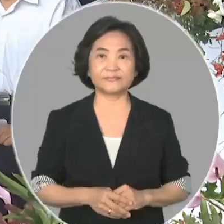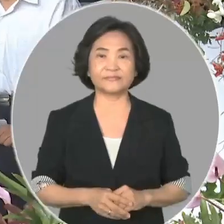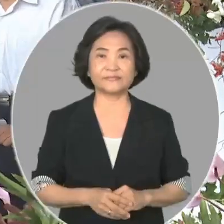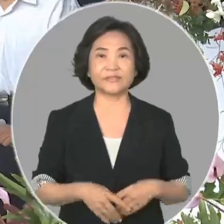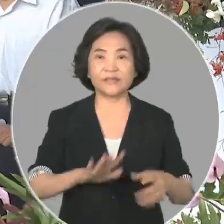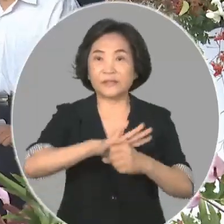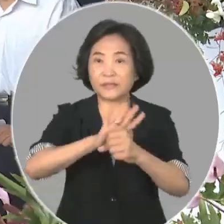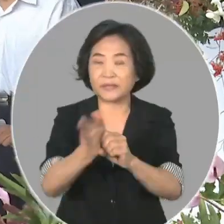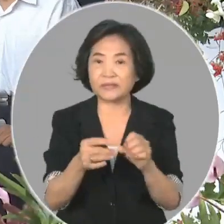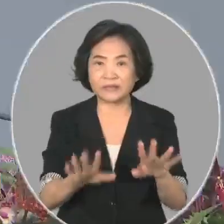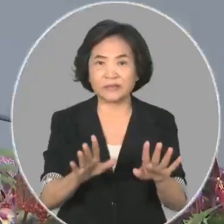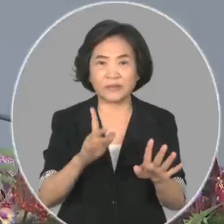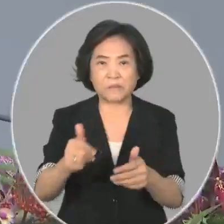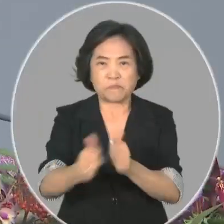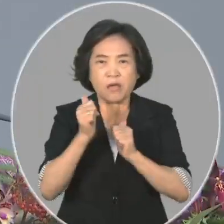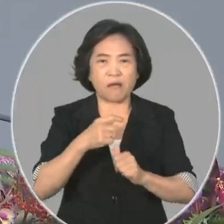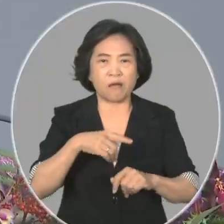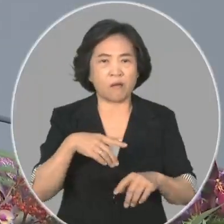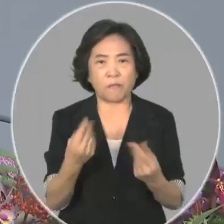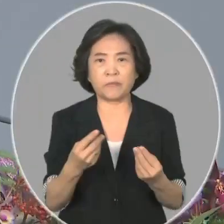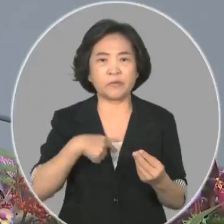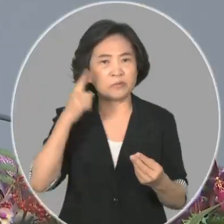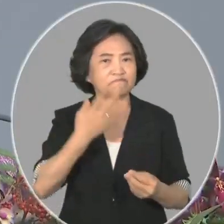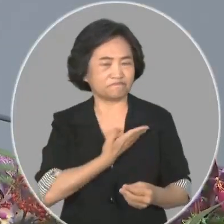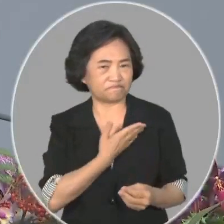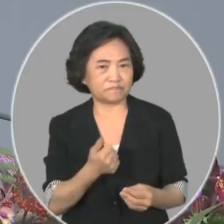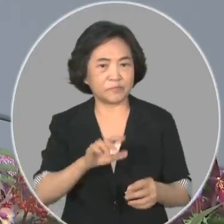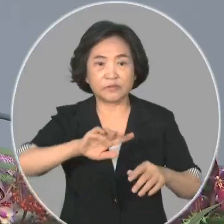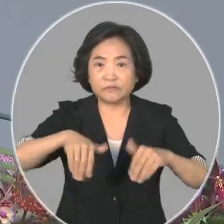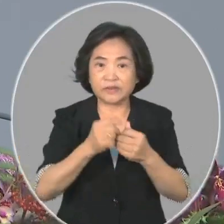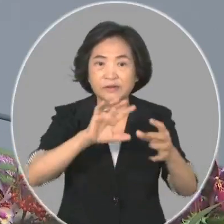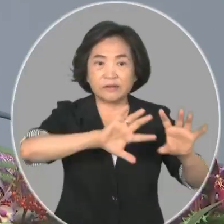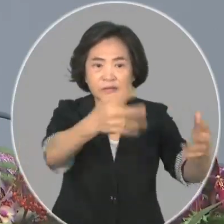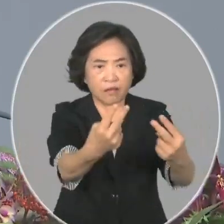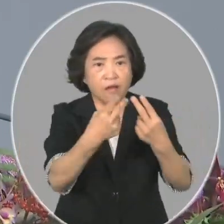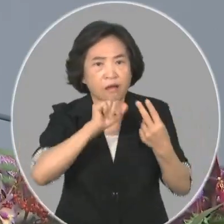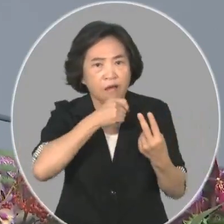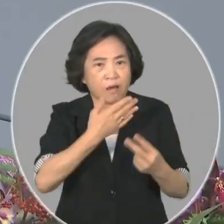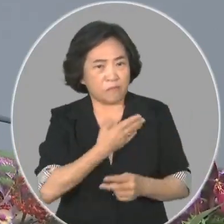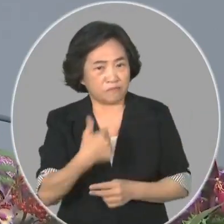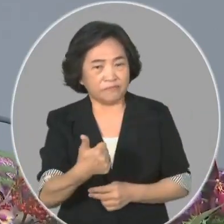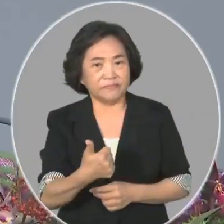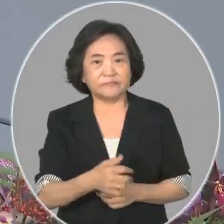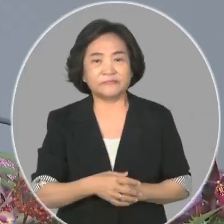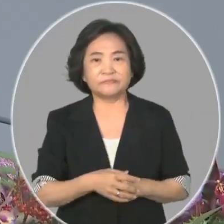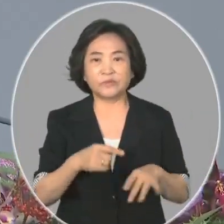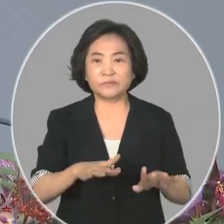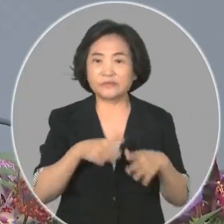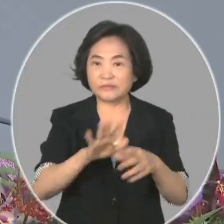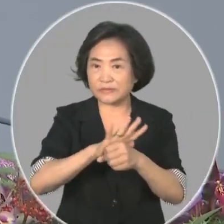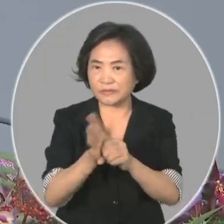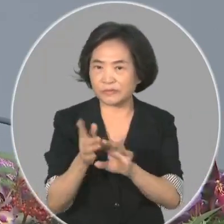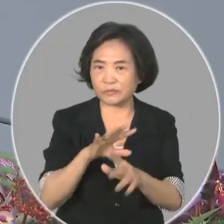疫情没有击倒我们，反而让世界看见了台湾的韧性。我们不只是守住了疫